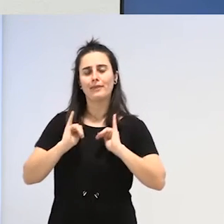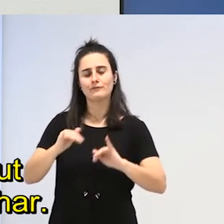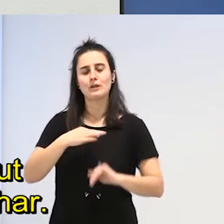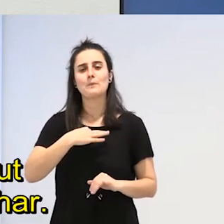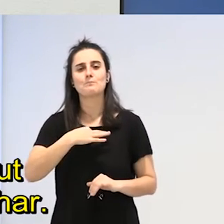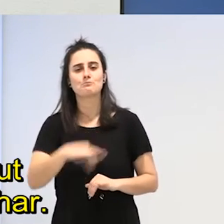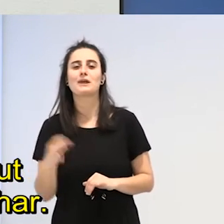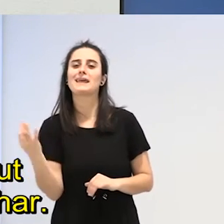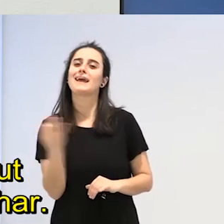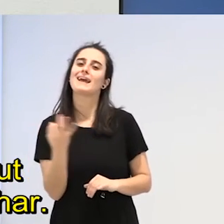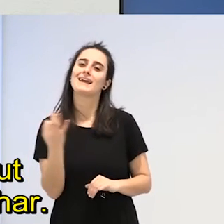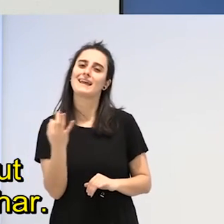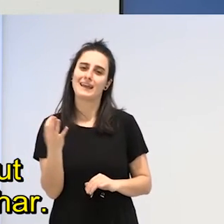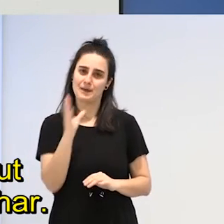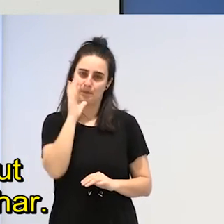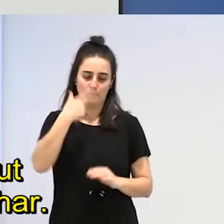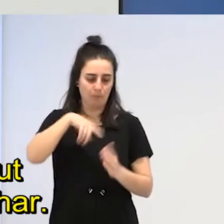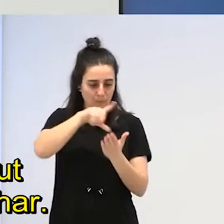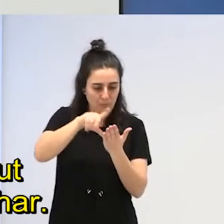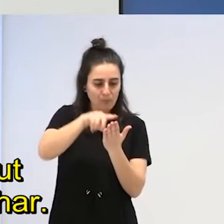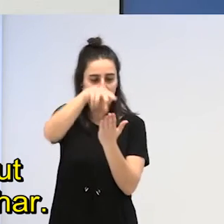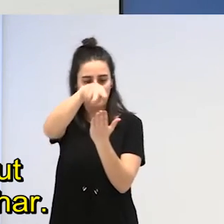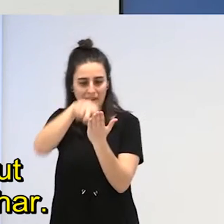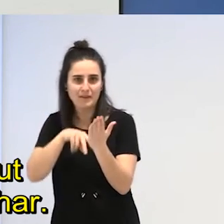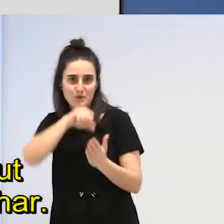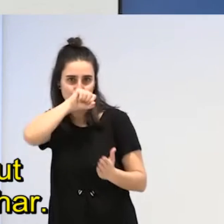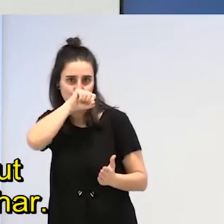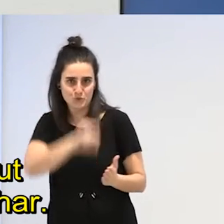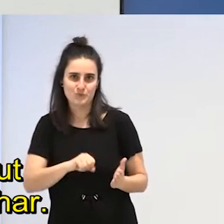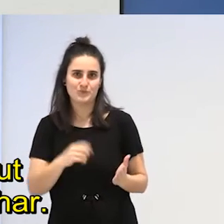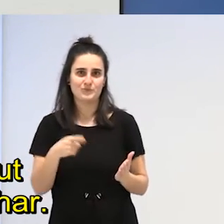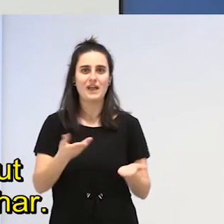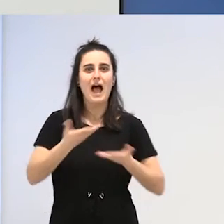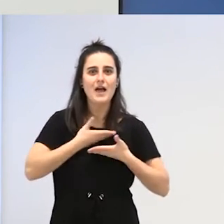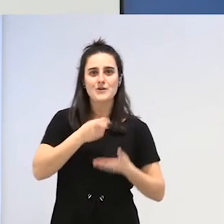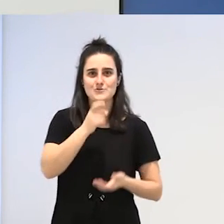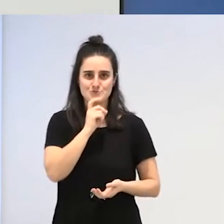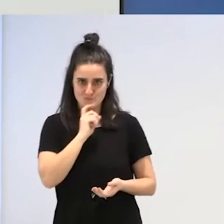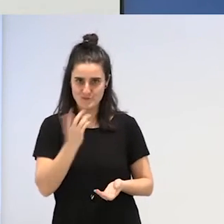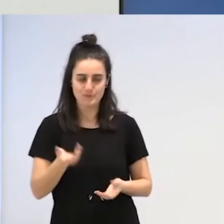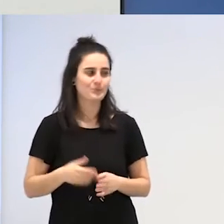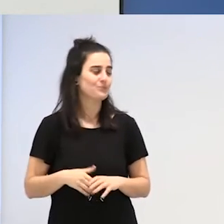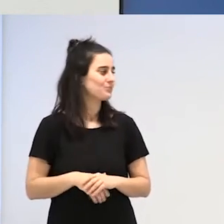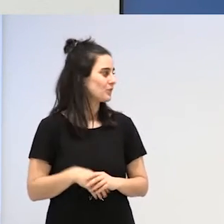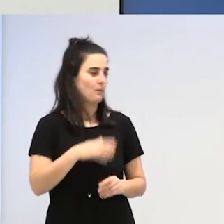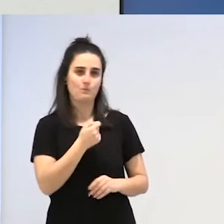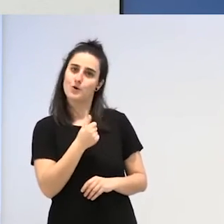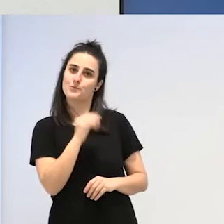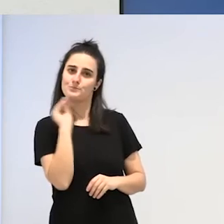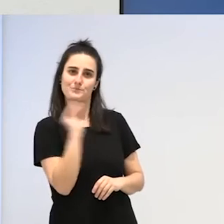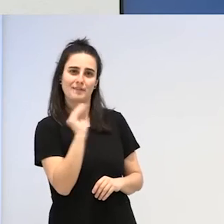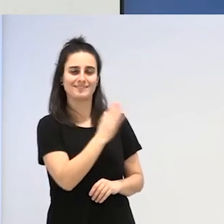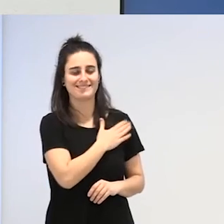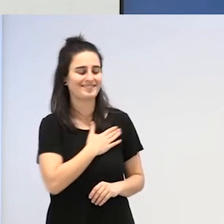eta artea zari gara, eta nik uste dut hori dugula bistatik galdu behar, ez? Hori izango zen